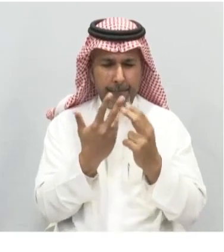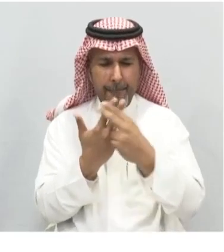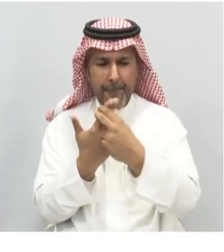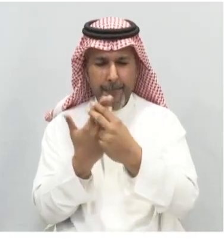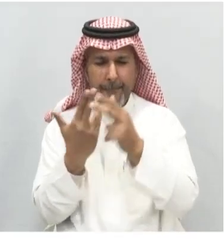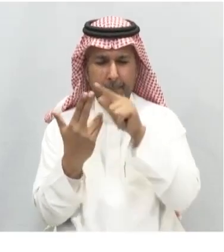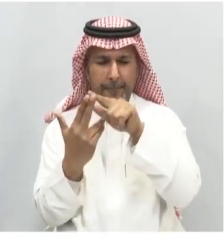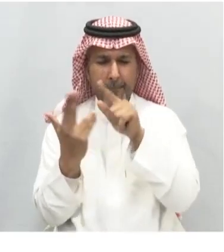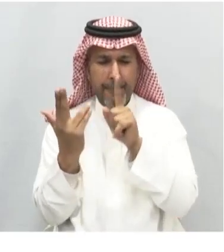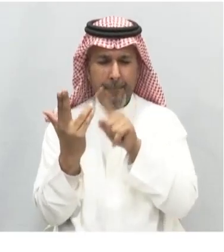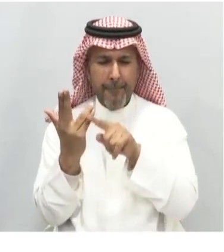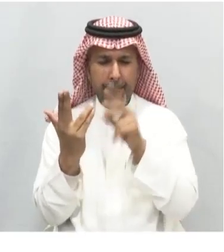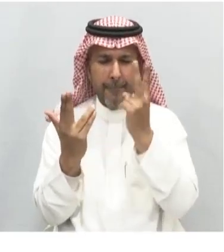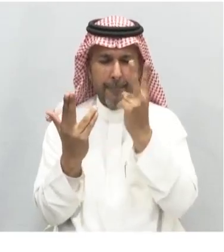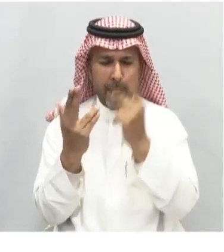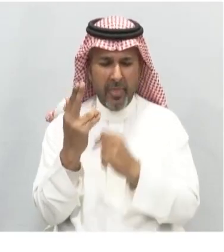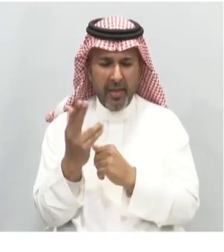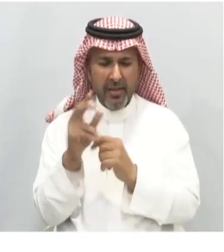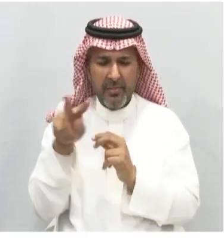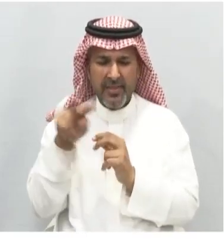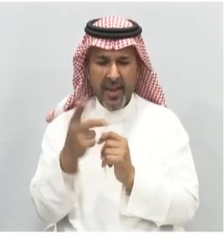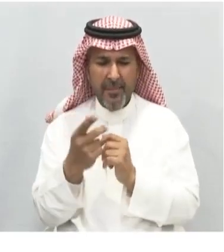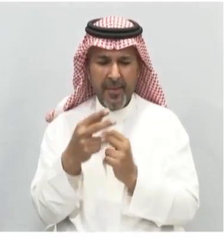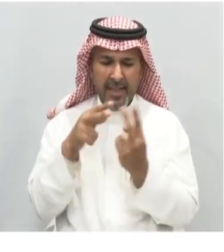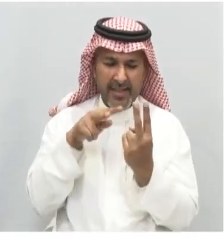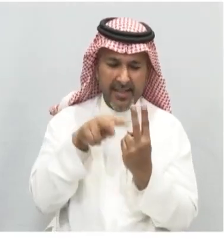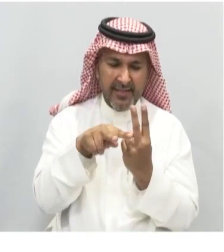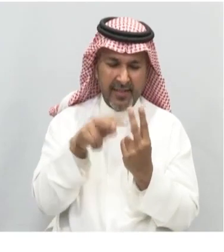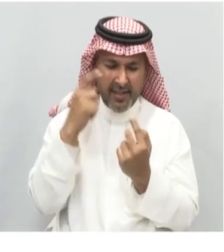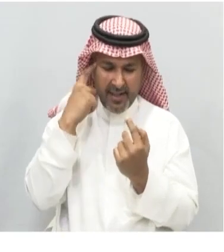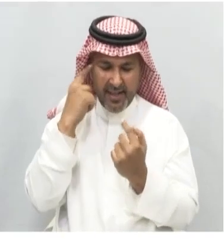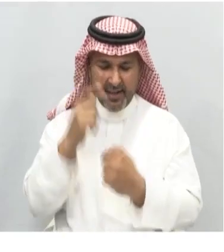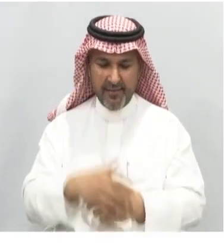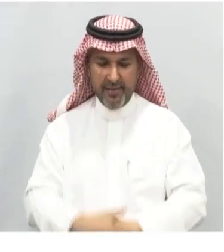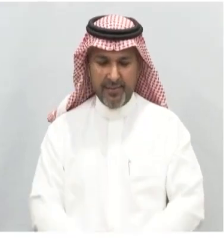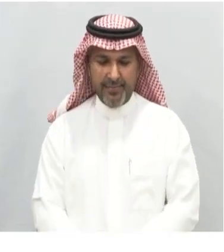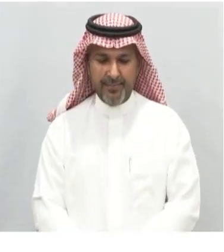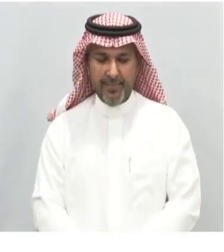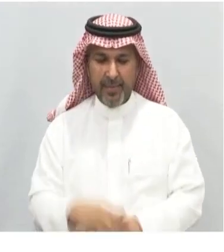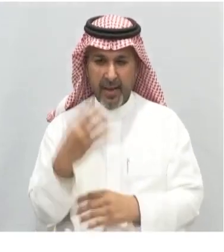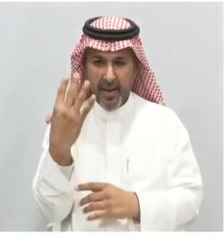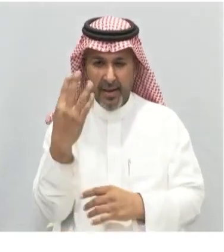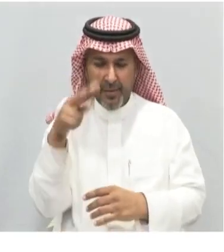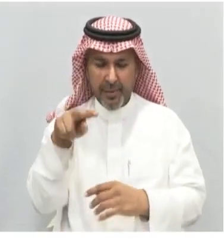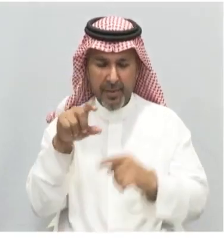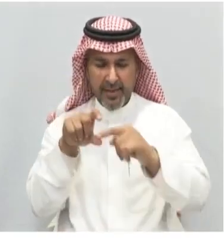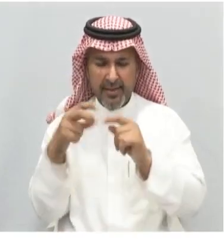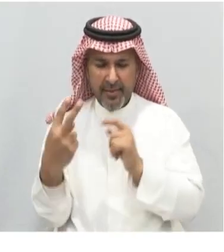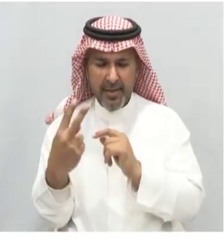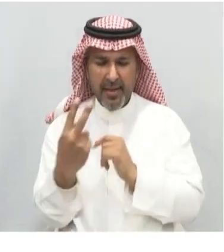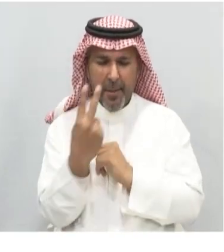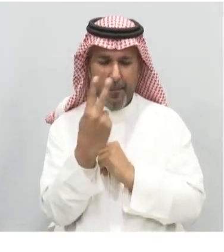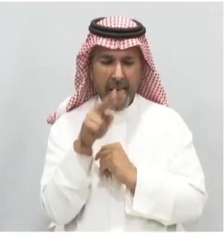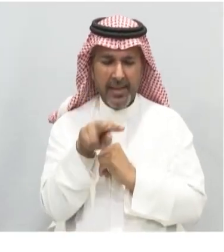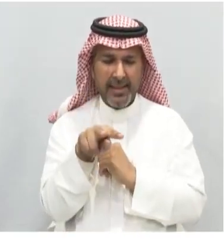2 طيب يا ابطال كم هنا من صفر صفرين اذا ساضعها هنا اذا 400 تقي 2 تساوي